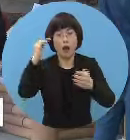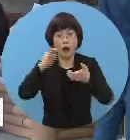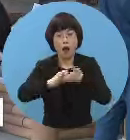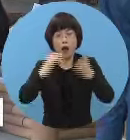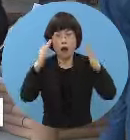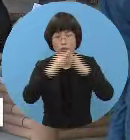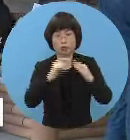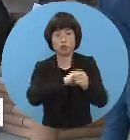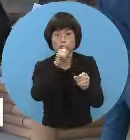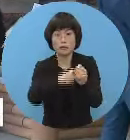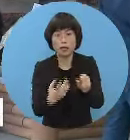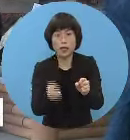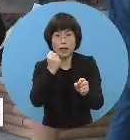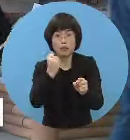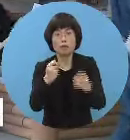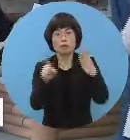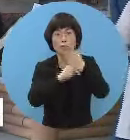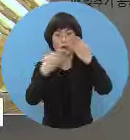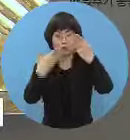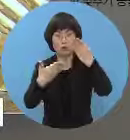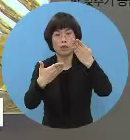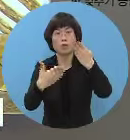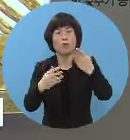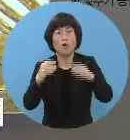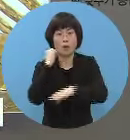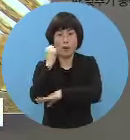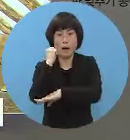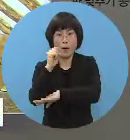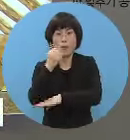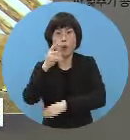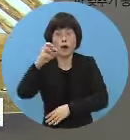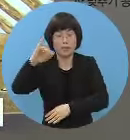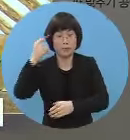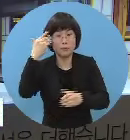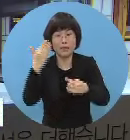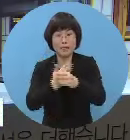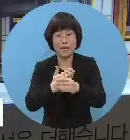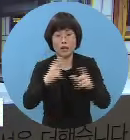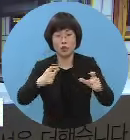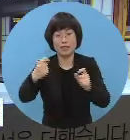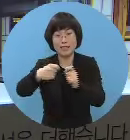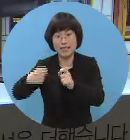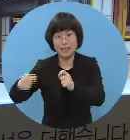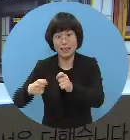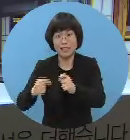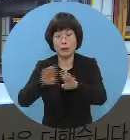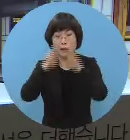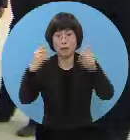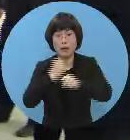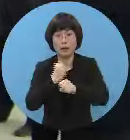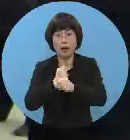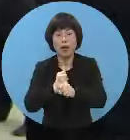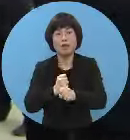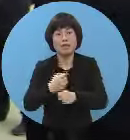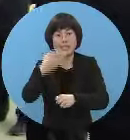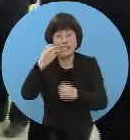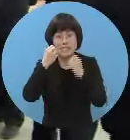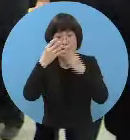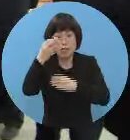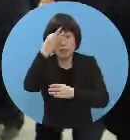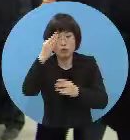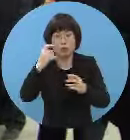주제로 12일까지 영암 왕인박사 유적지 인근 목재문화체험장 일원에서 한옥의 정원, 한옥 신기술 등이